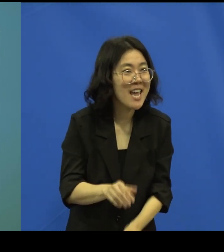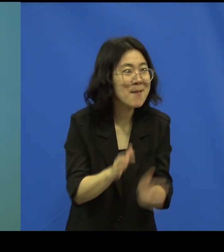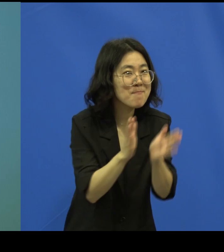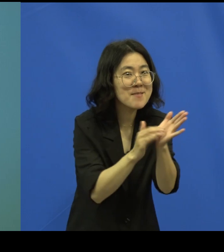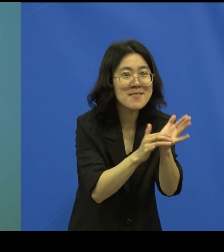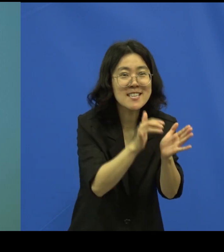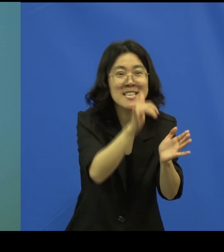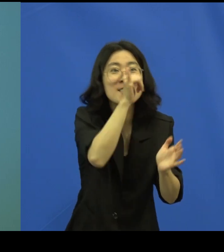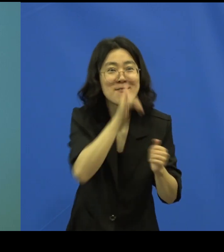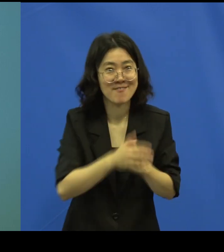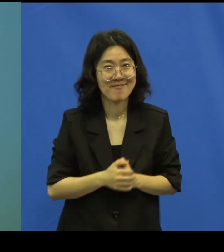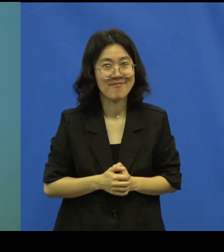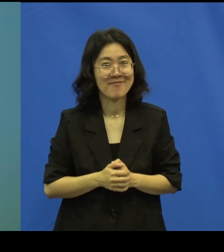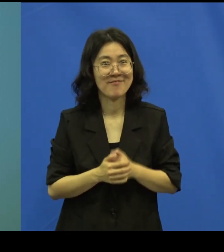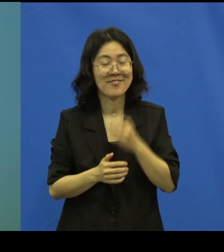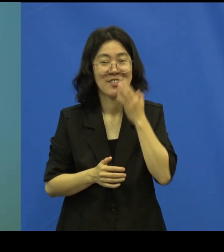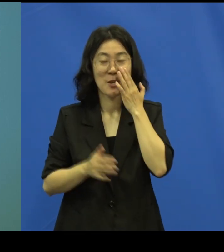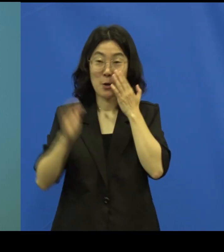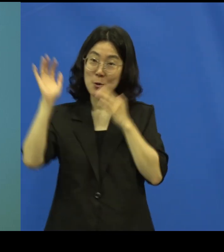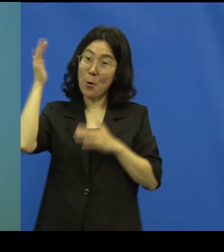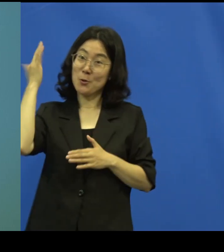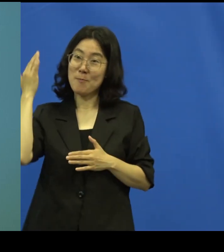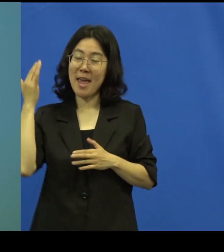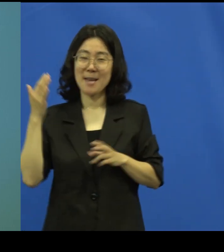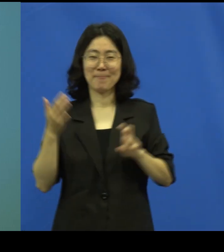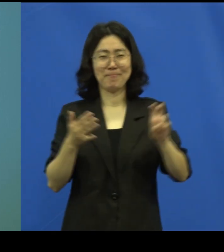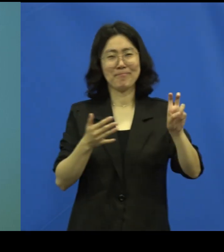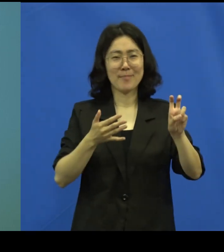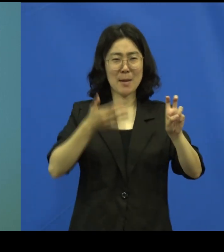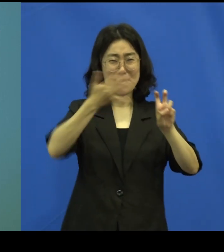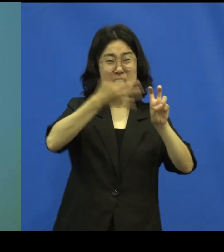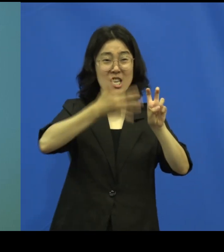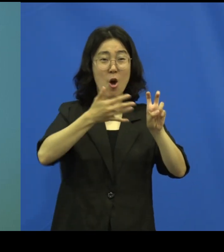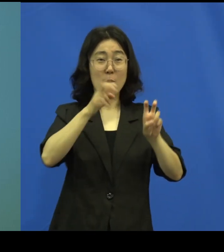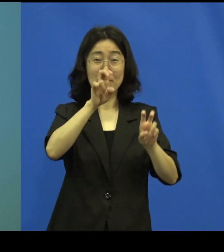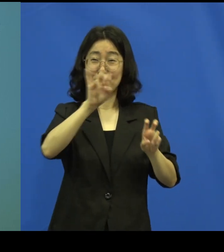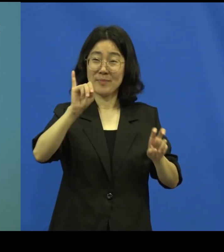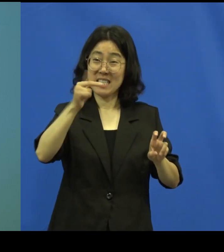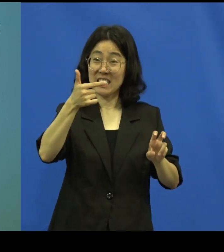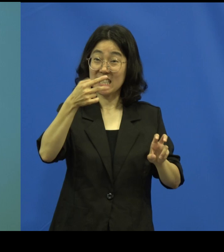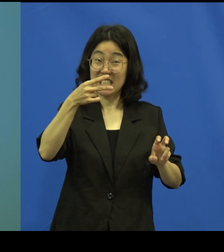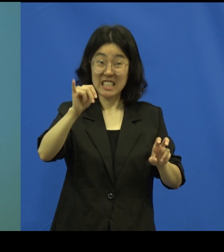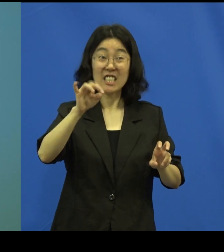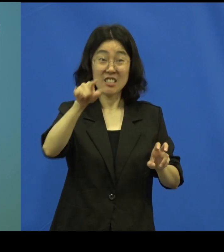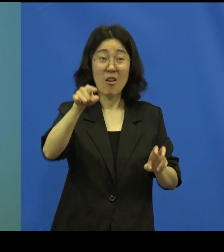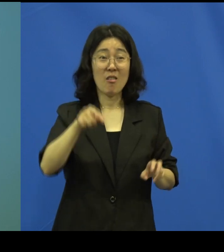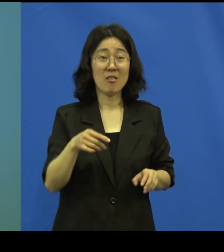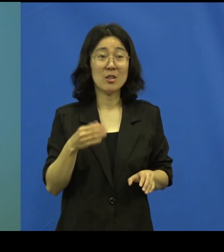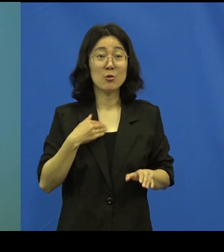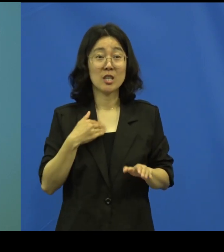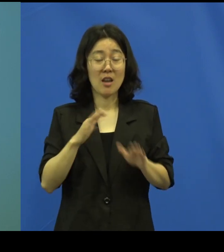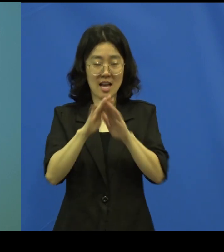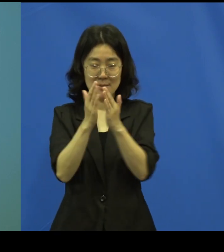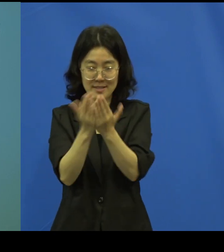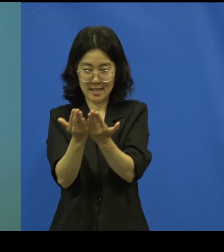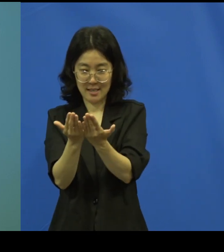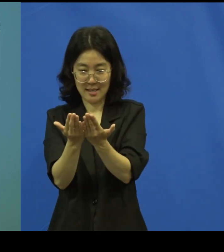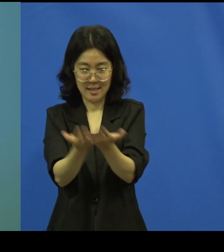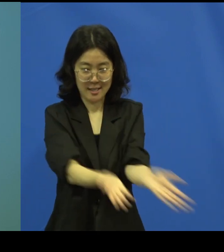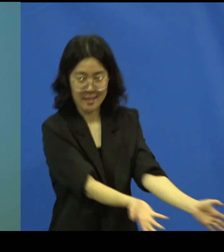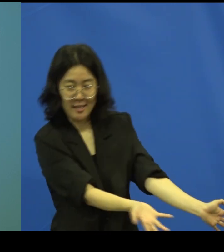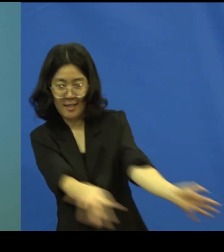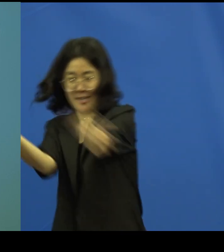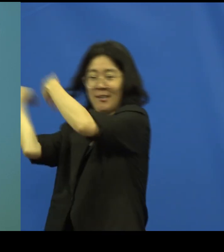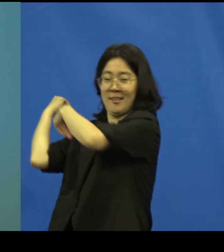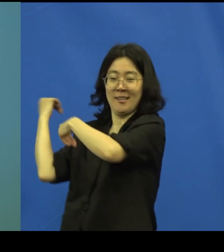여러분, 오늘 우리는 영상시대를 살고 있습니다. 미디어가 하나의 종교가 되어 있습니다. 우리의 시선이 엉뚱한